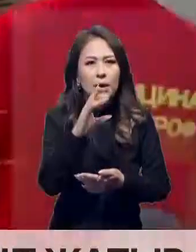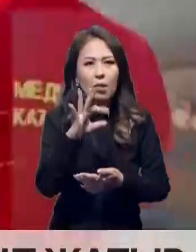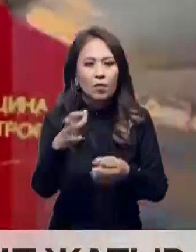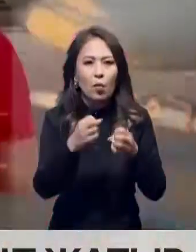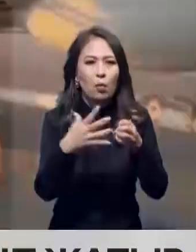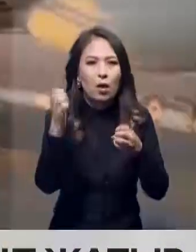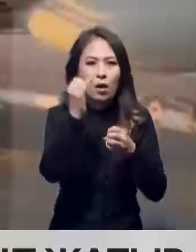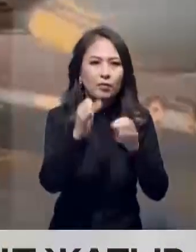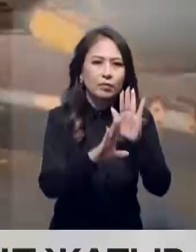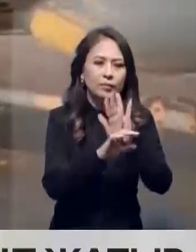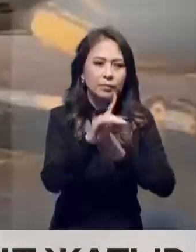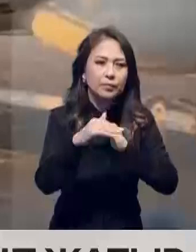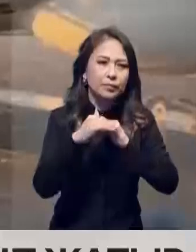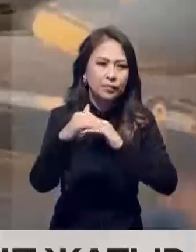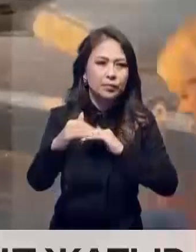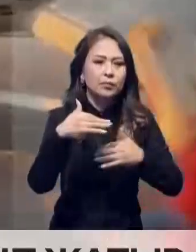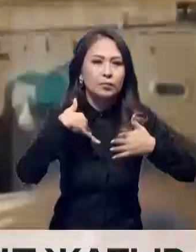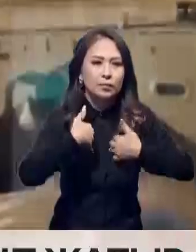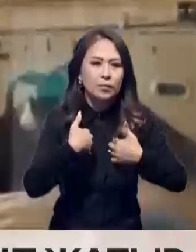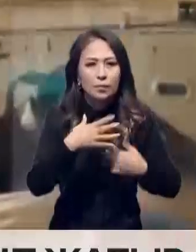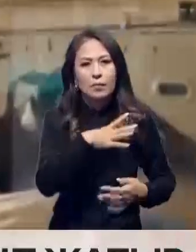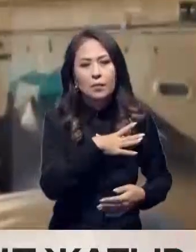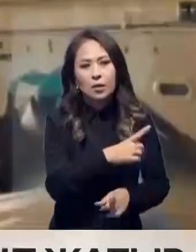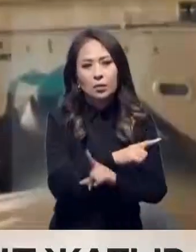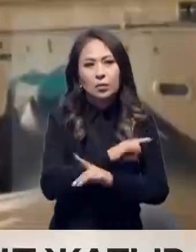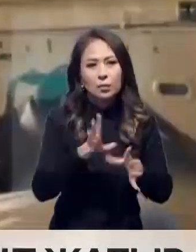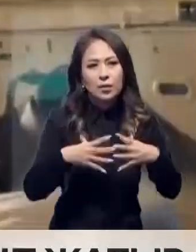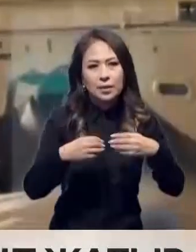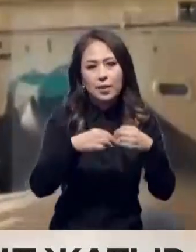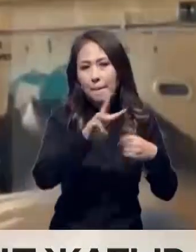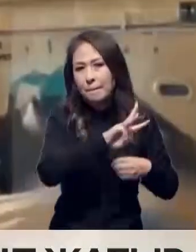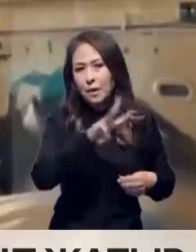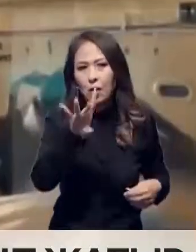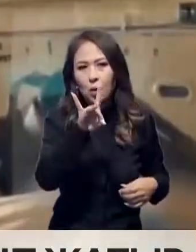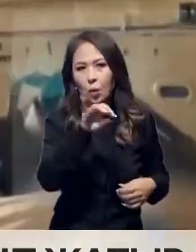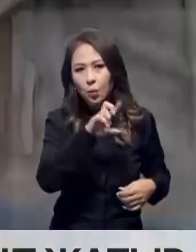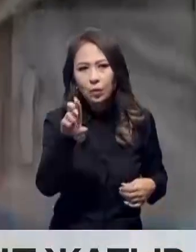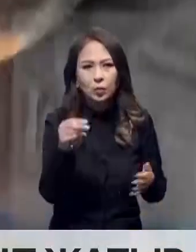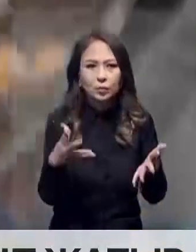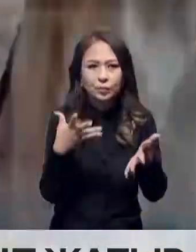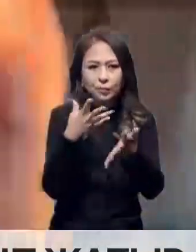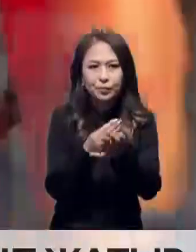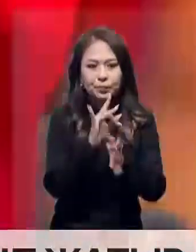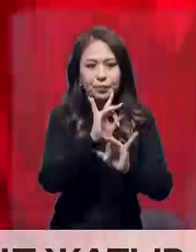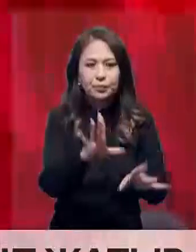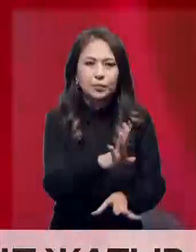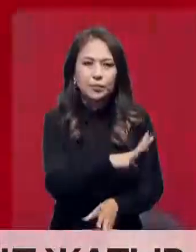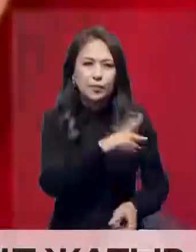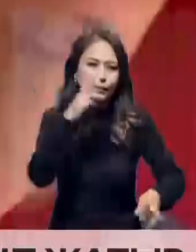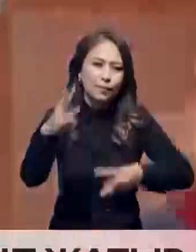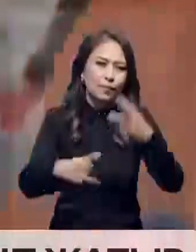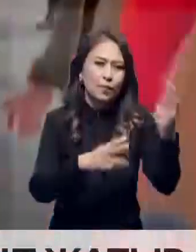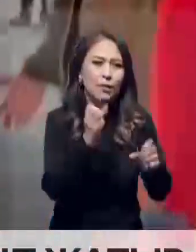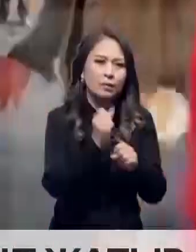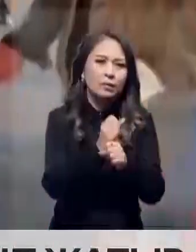15 тамызда елде аза тұту күні деп жариялады. Марқұмдардың отбасына 1 000 000 рубльден төленетін айтылды. Өрт